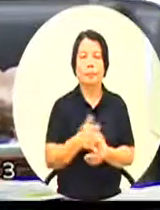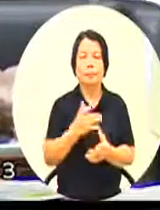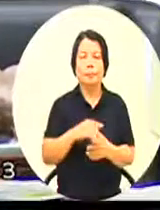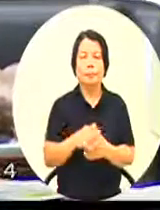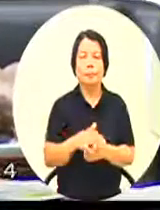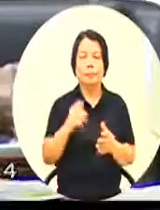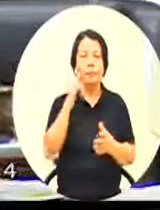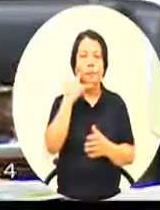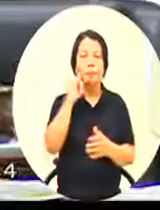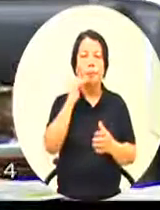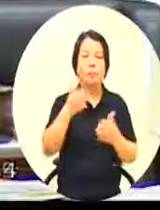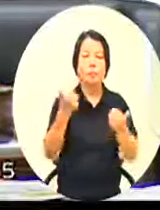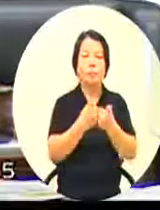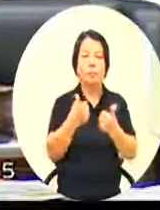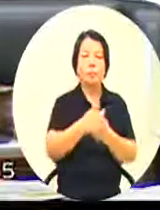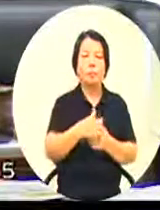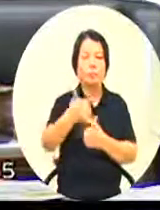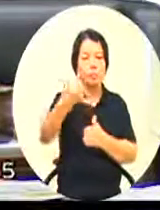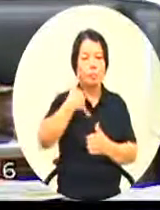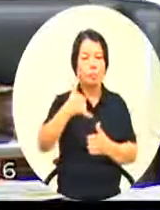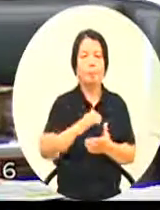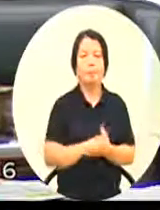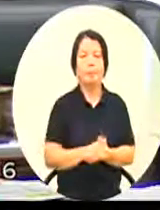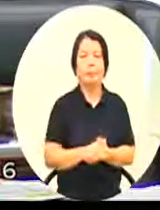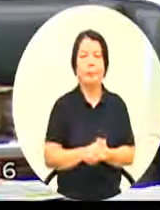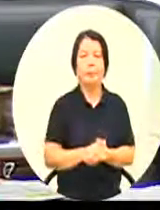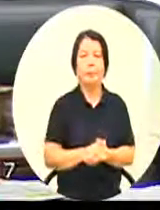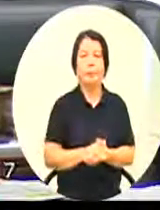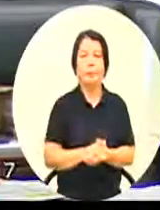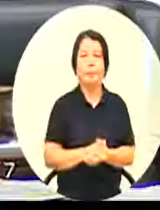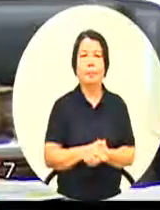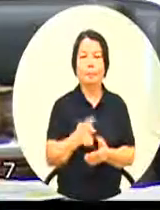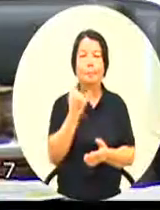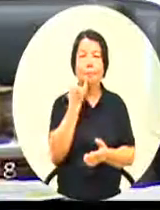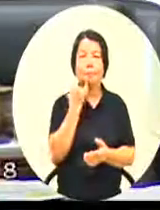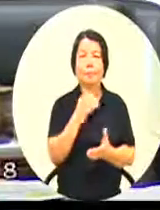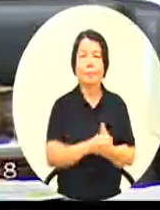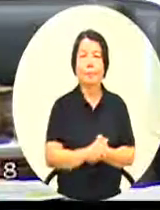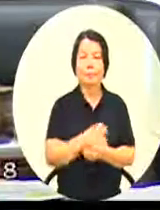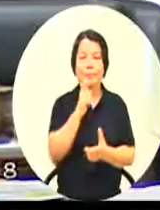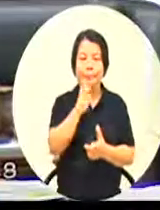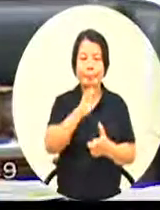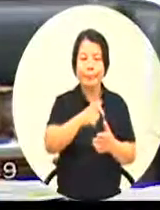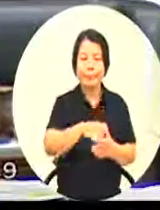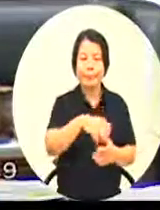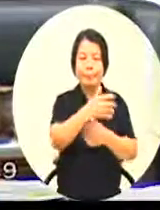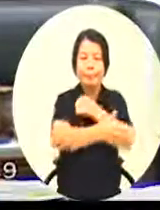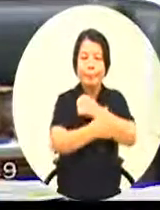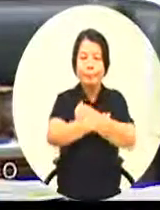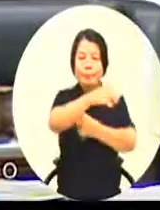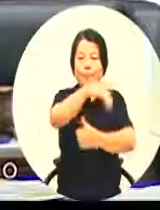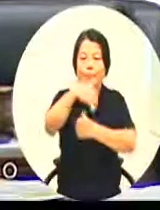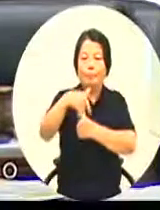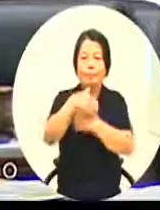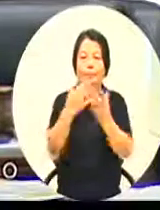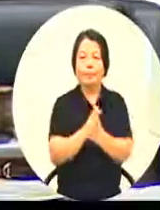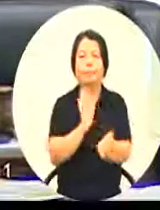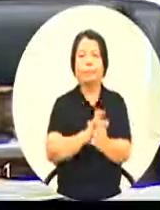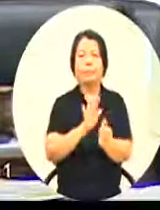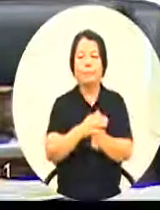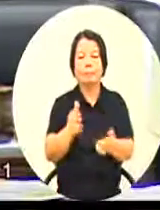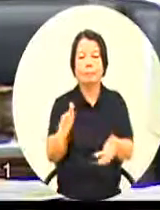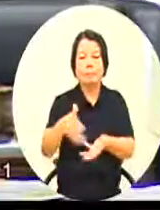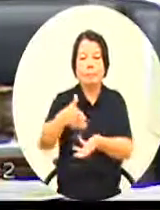会打电话给本席说，啊，看可以叫我人啊，是来给俺倒清洁呗。其实我就觉得说